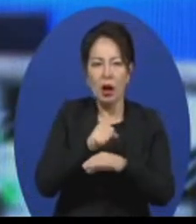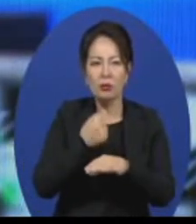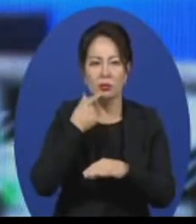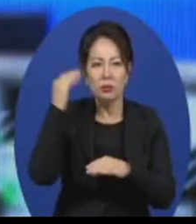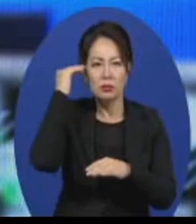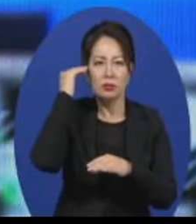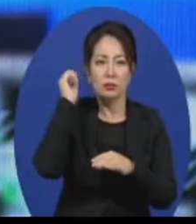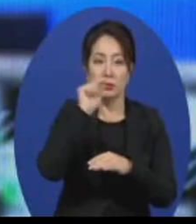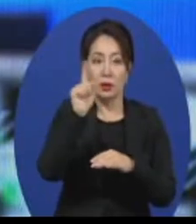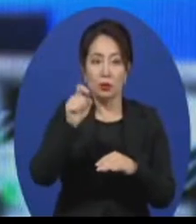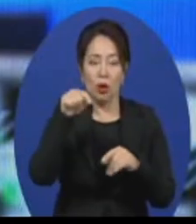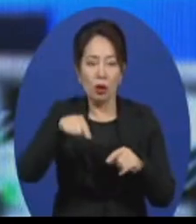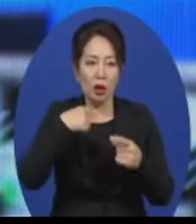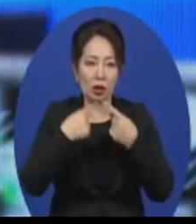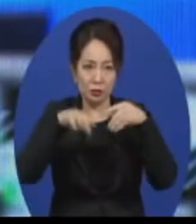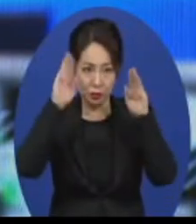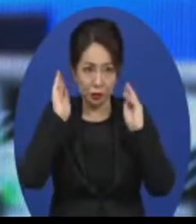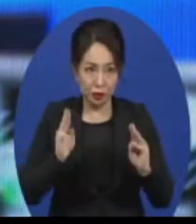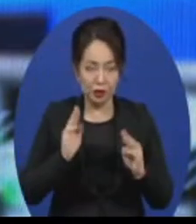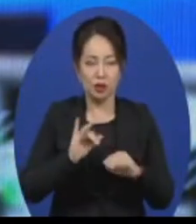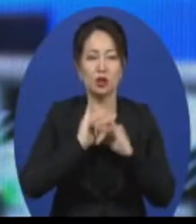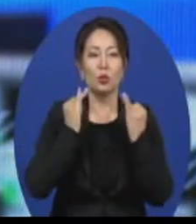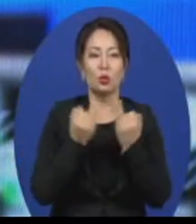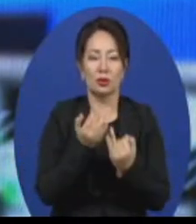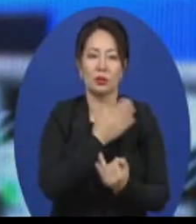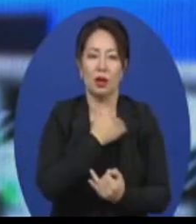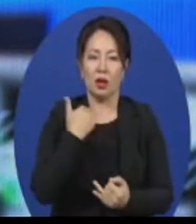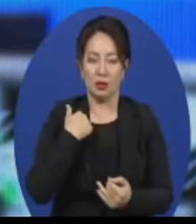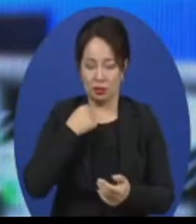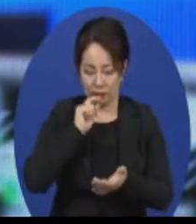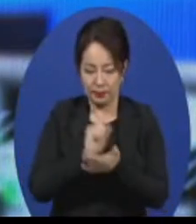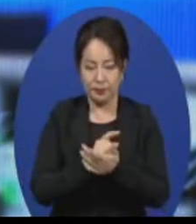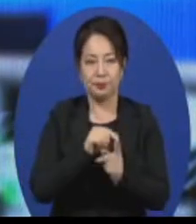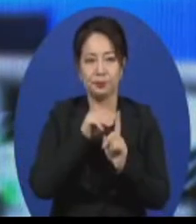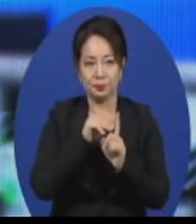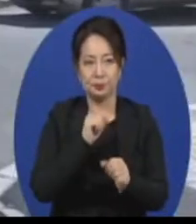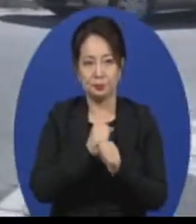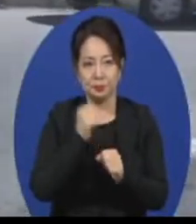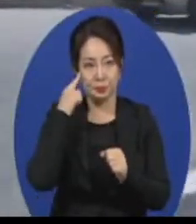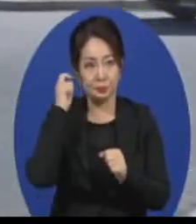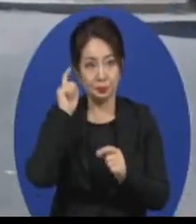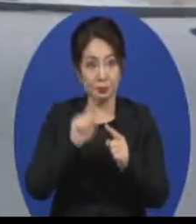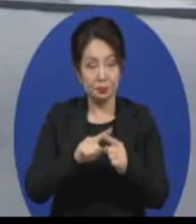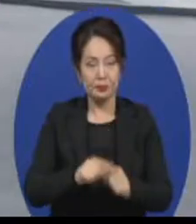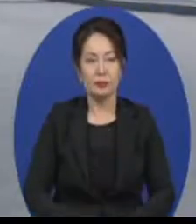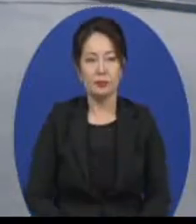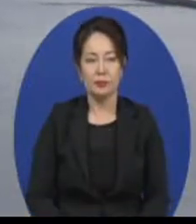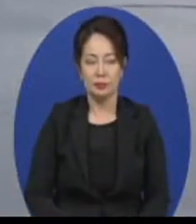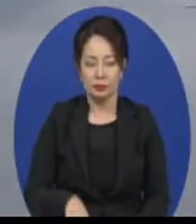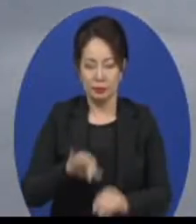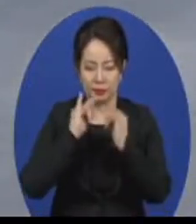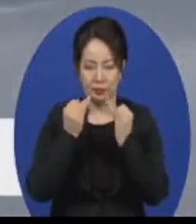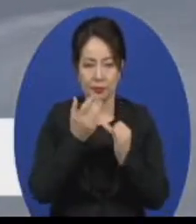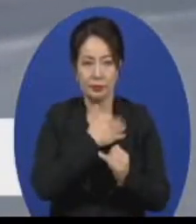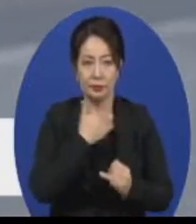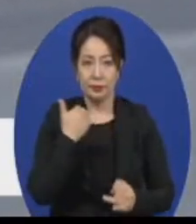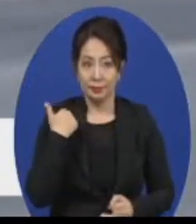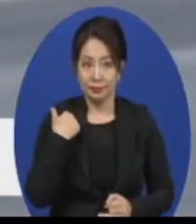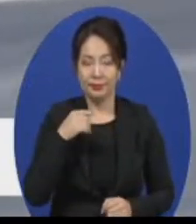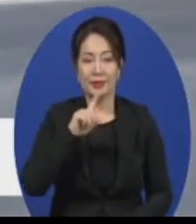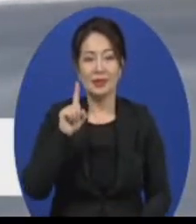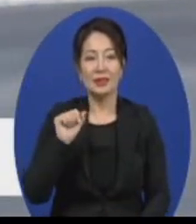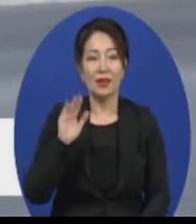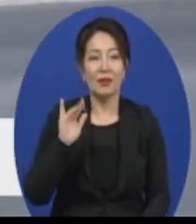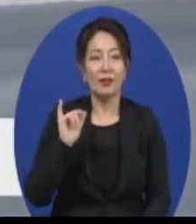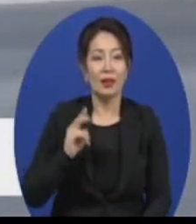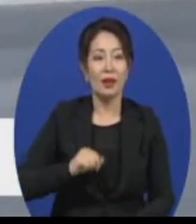зарим асуудлыг газар дээр нь шийдэх нь их хурлын дарганы томилтын зорилго байлаа. Улсын хурлын даргаын томилтын ажлын хэсэг Завхан